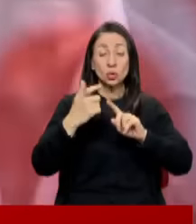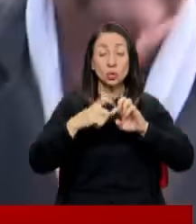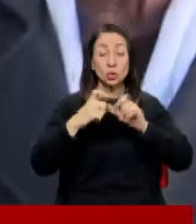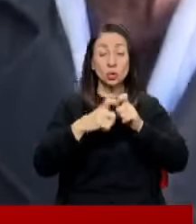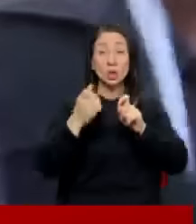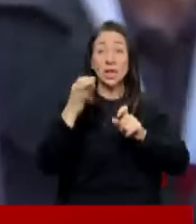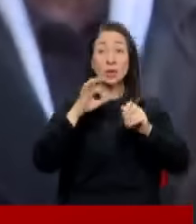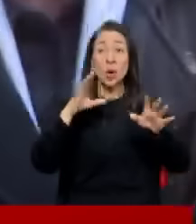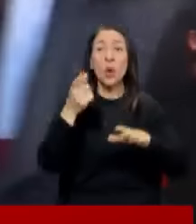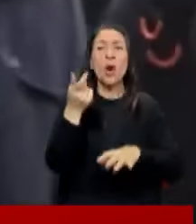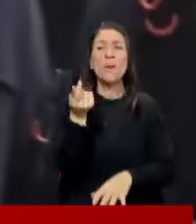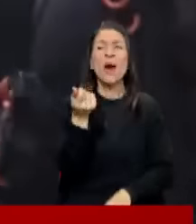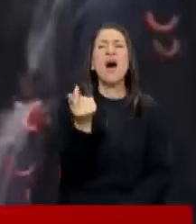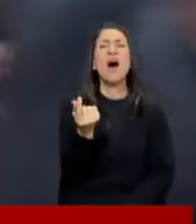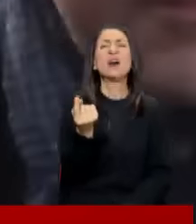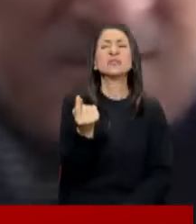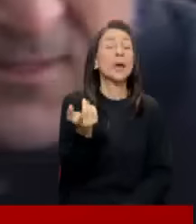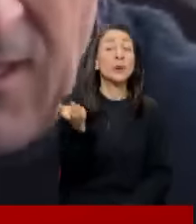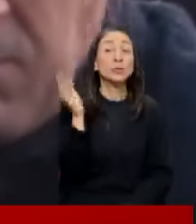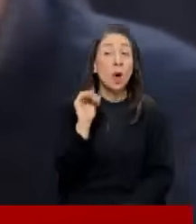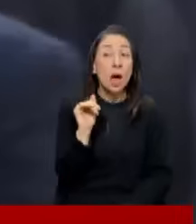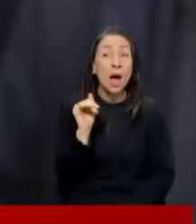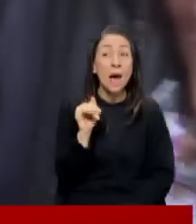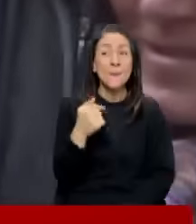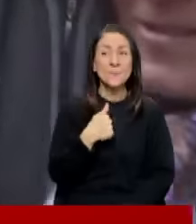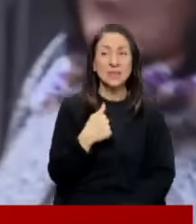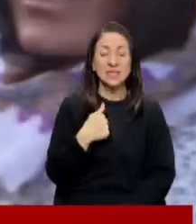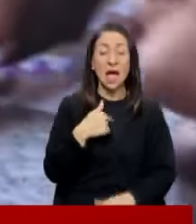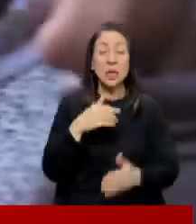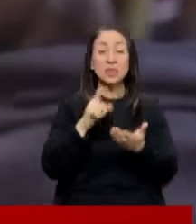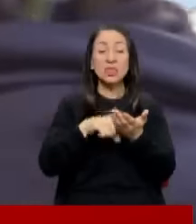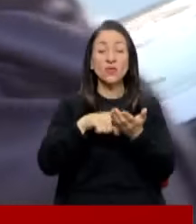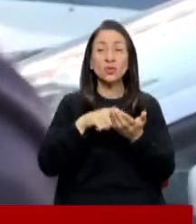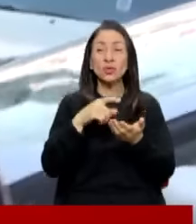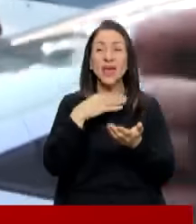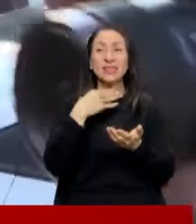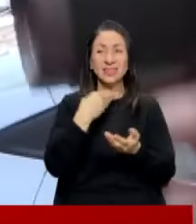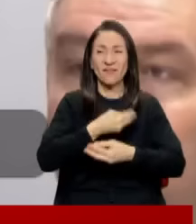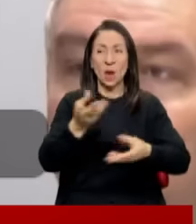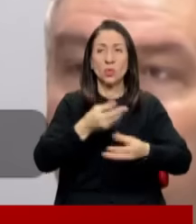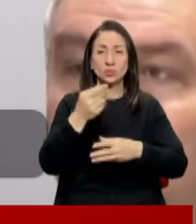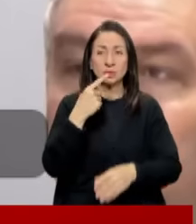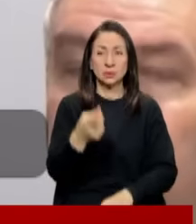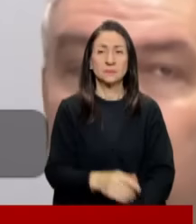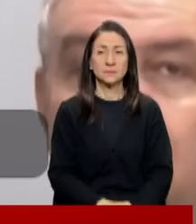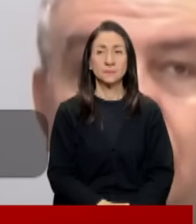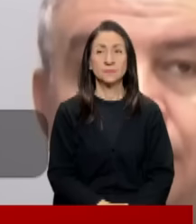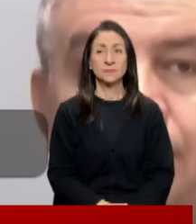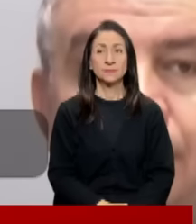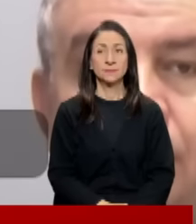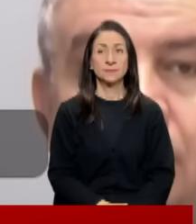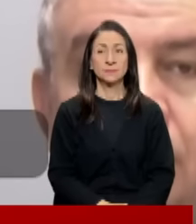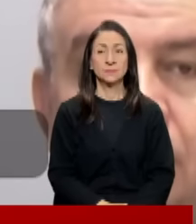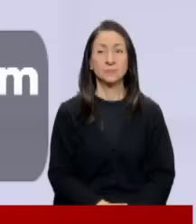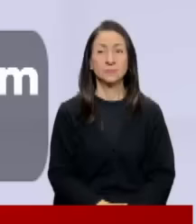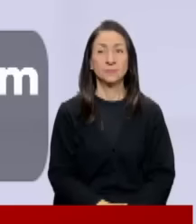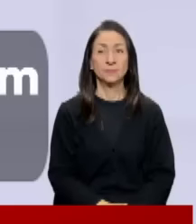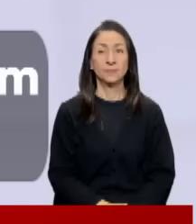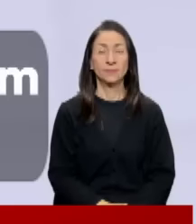Altınok o rakamı az buldu ama sonrasında biz de but veriyoruz diyerek tartışmayı büyüttü. Söyleme sahip biz but